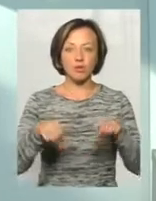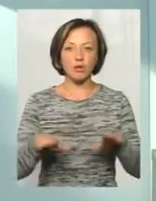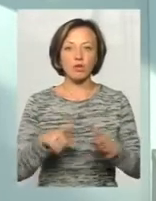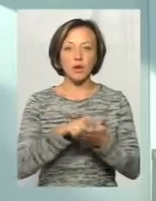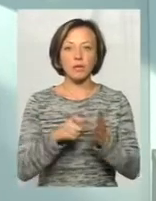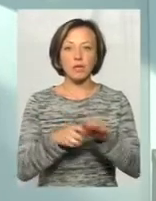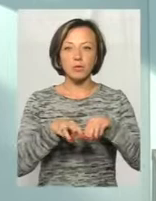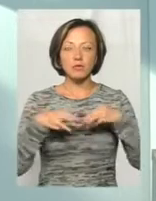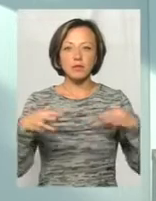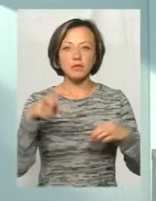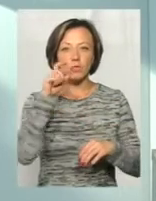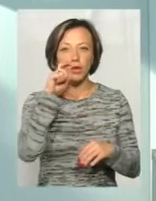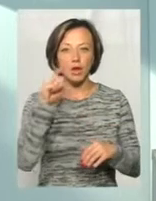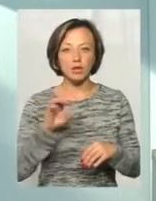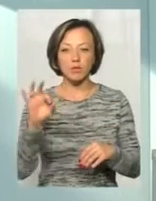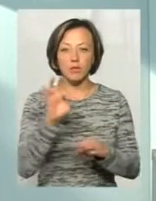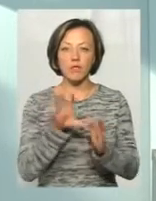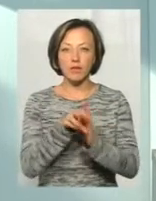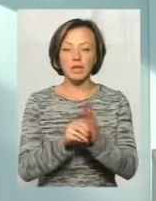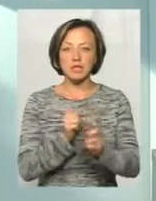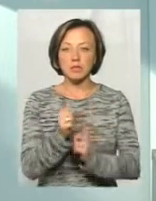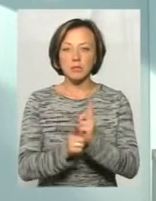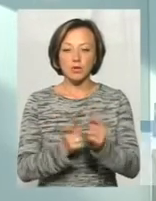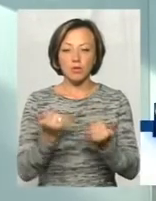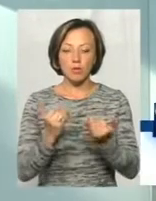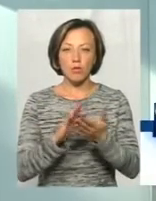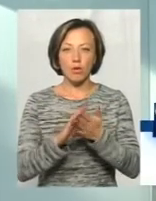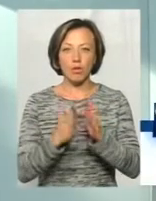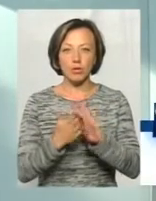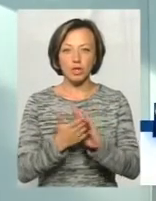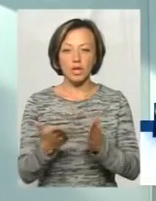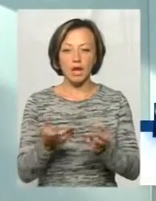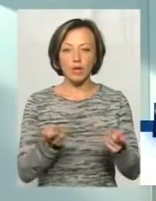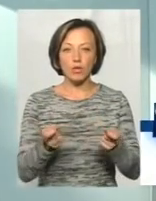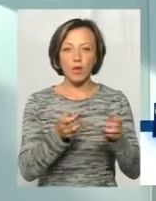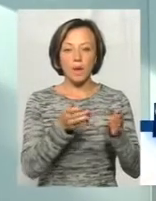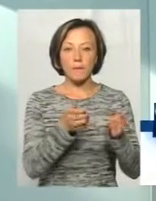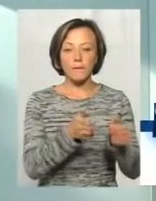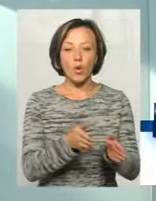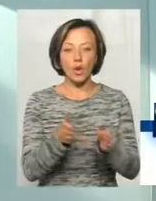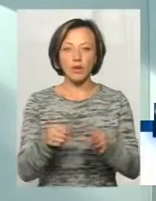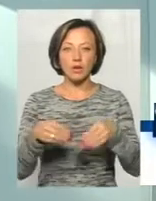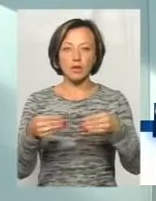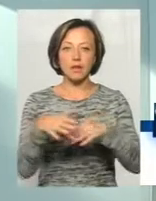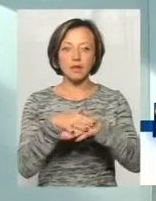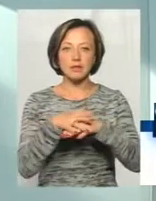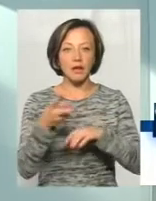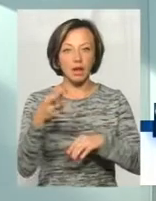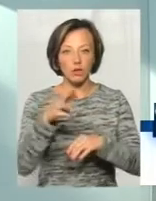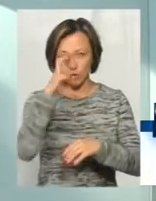Кабінету міністрів України про внесення змін до діючого положення, яке регулює порядок надання населенню